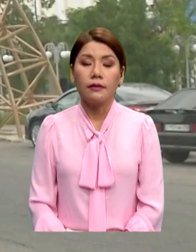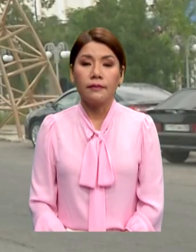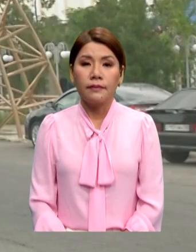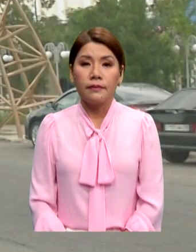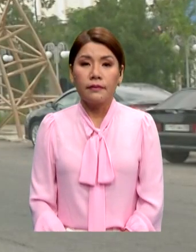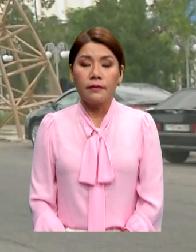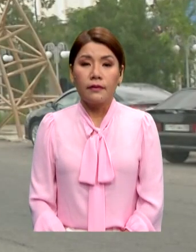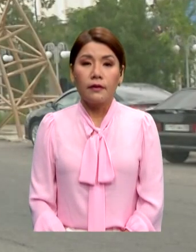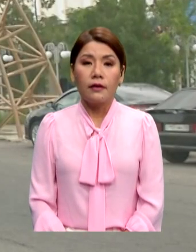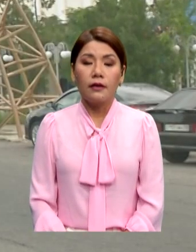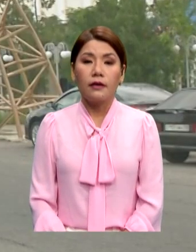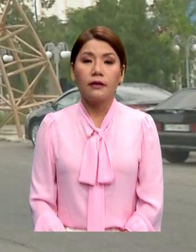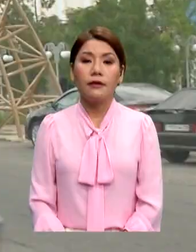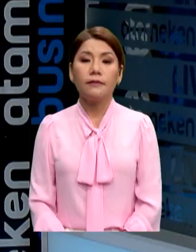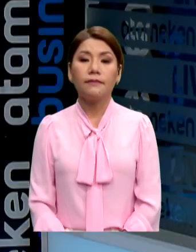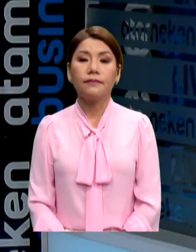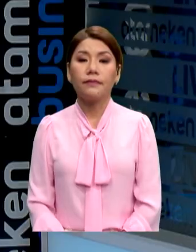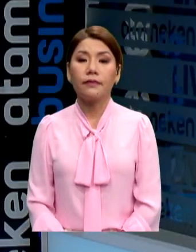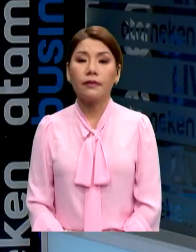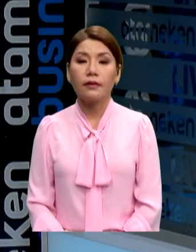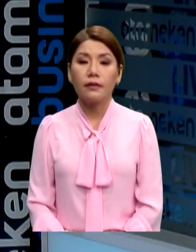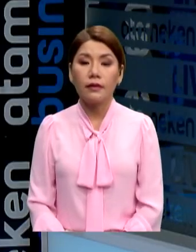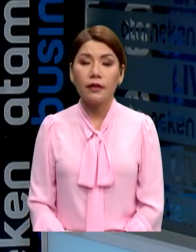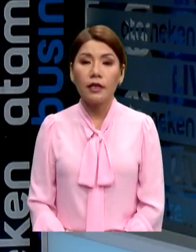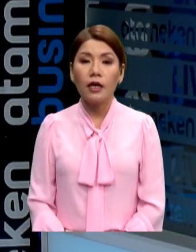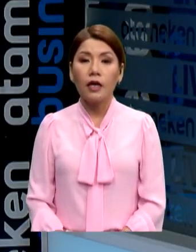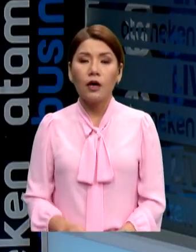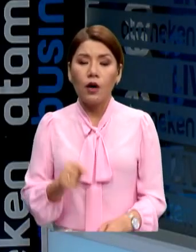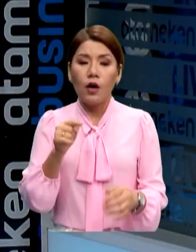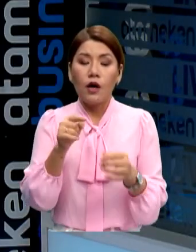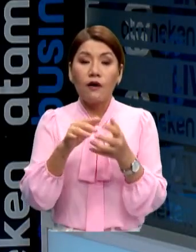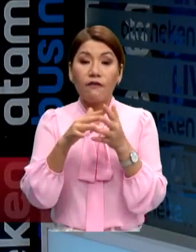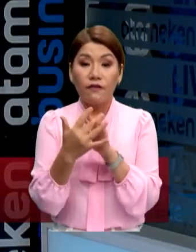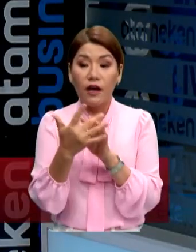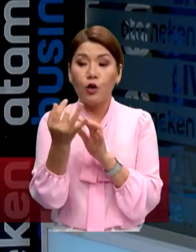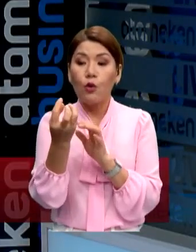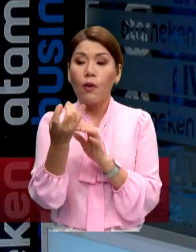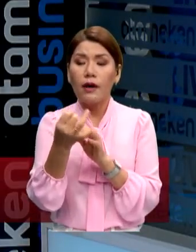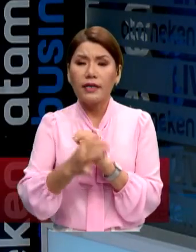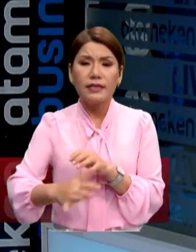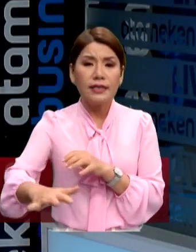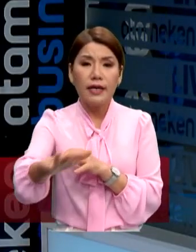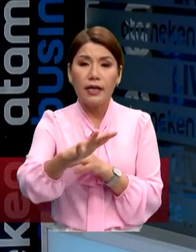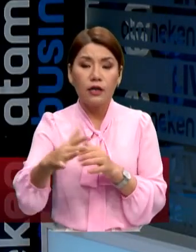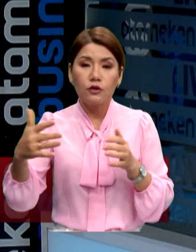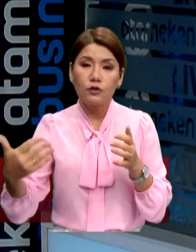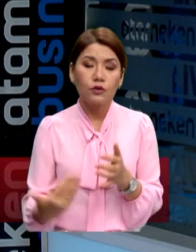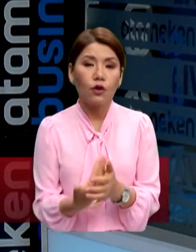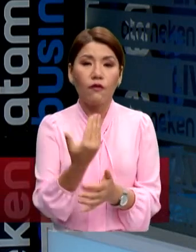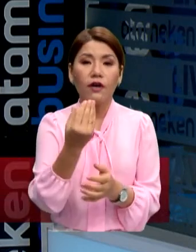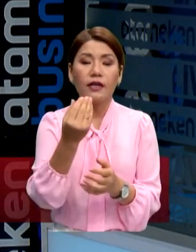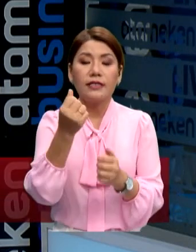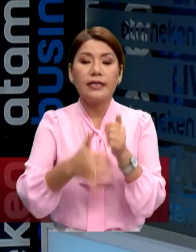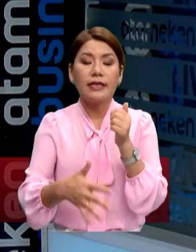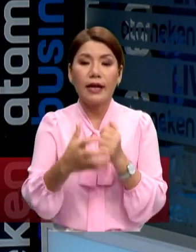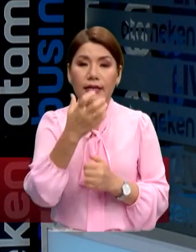«Атамикен Бизнес», Жамбылская область. В селе Глубокое на востоке страны целый микрорайон вновь остался без